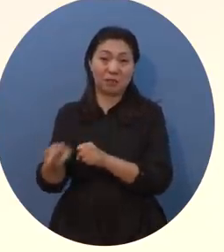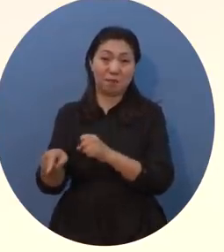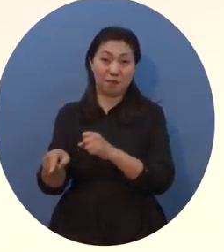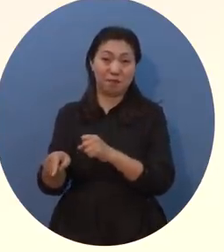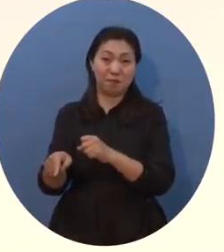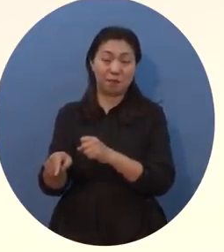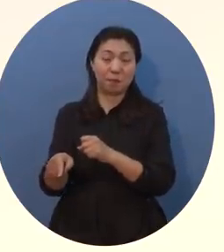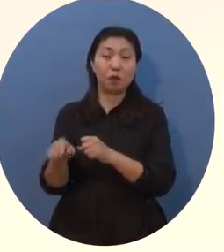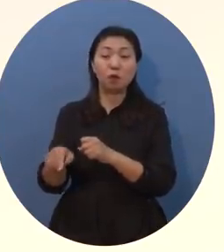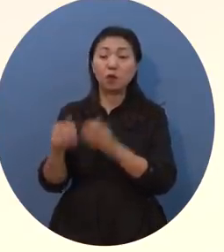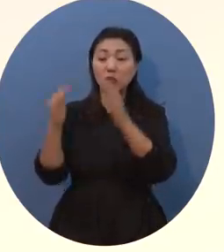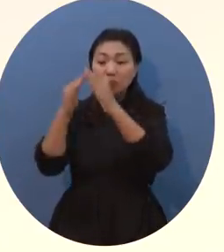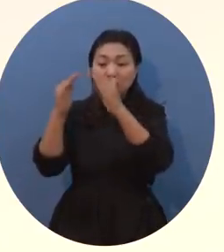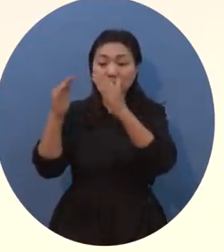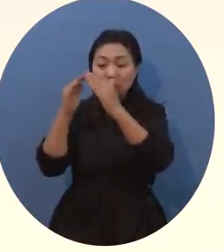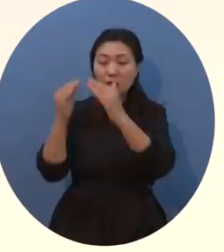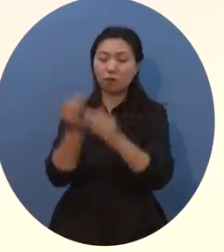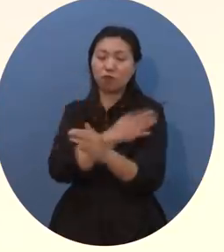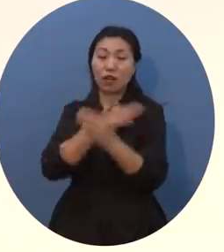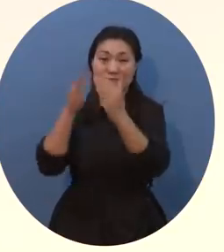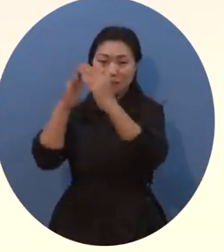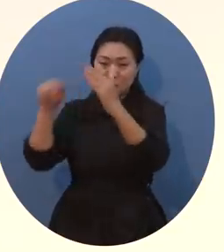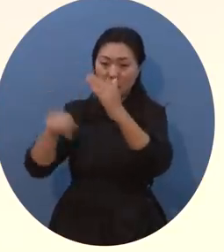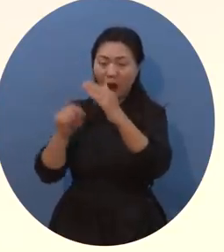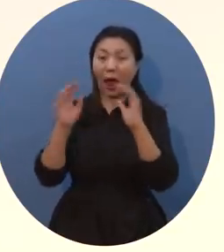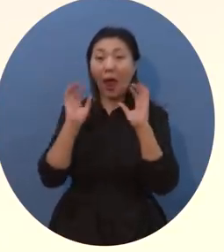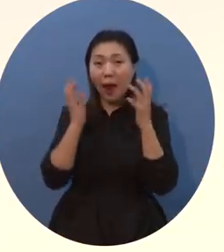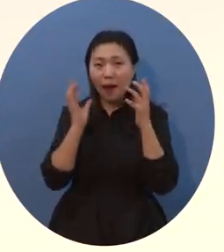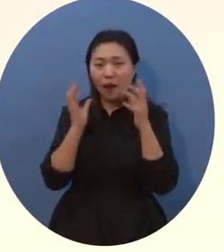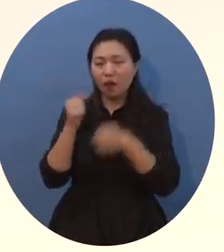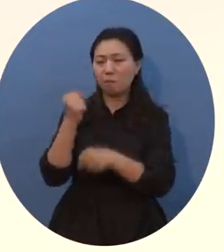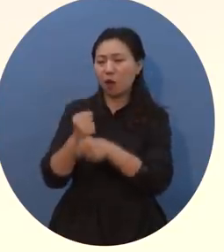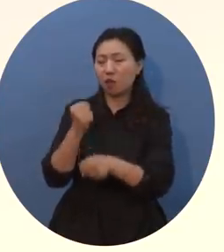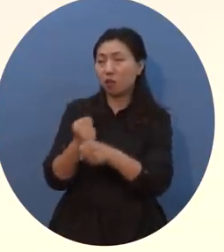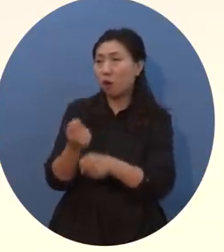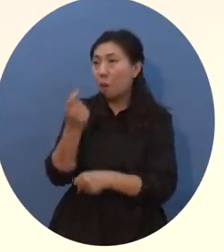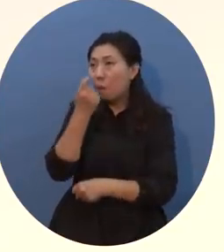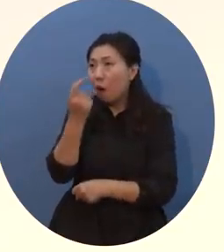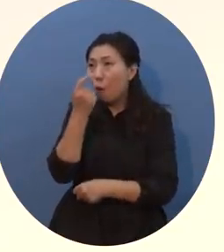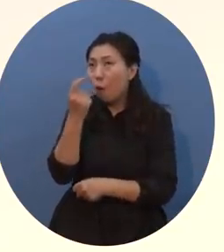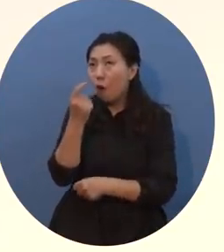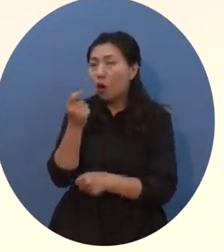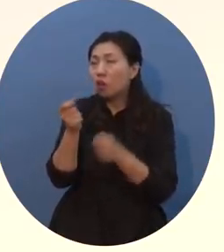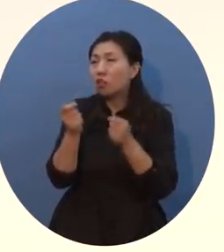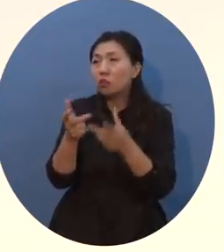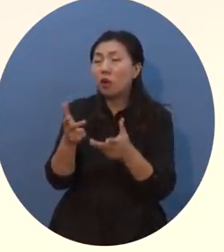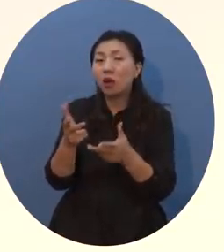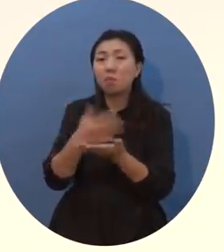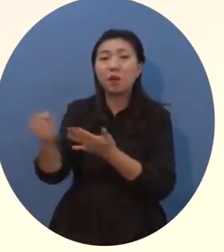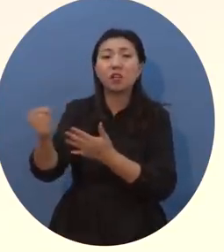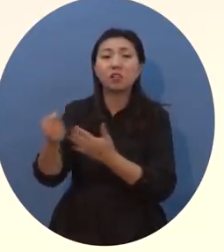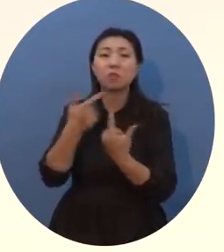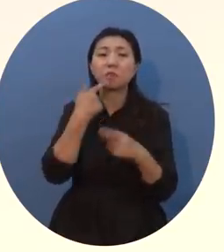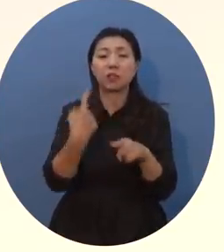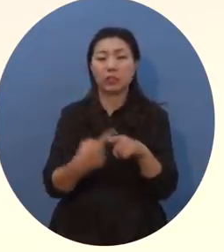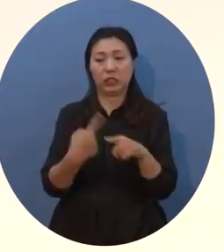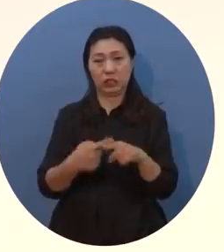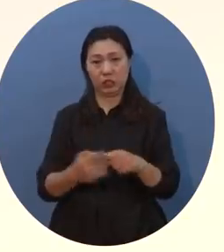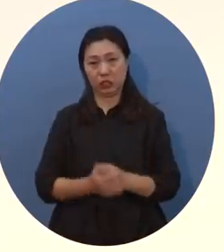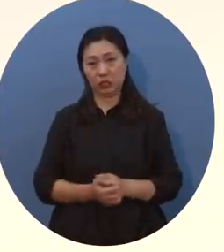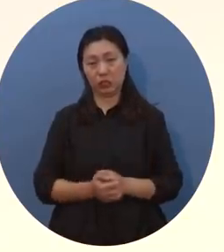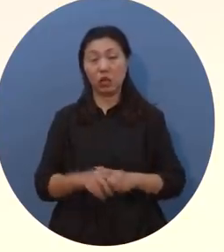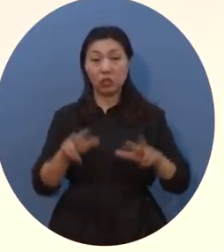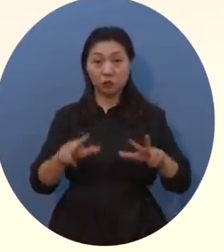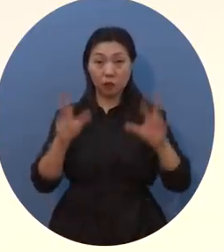그러면 그 집 아이들은 그걸 만드는 교육을 할 기회를 상실하는 거예요. 그러니까